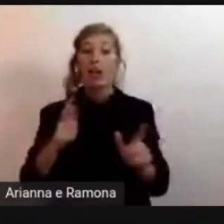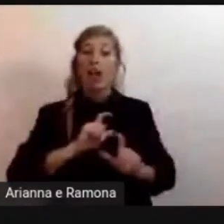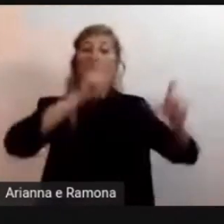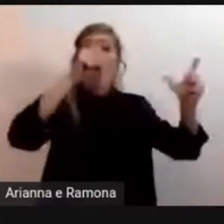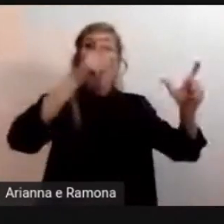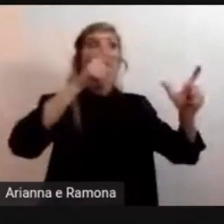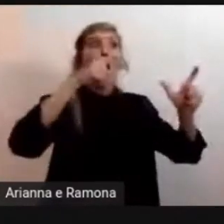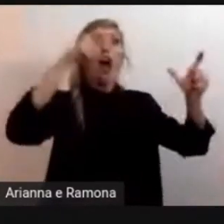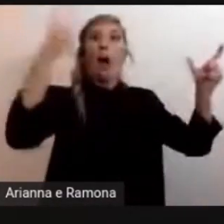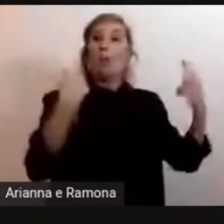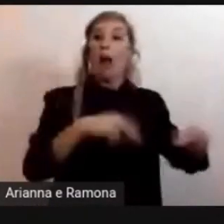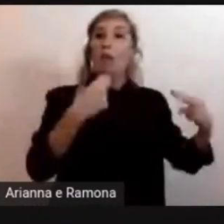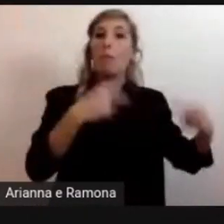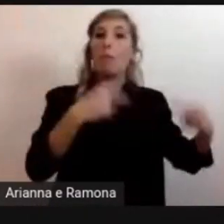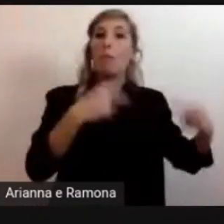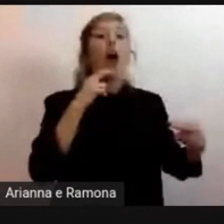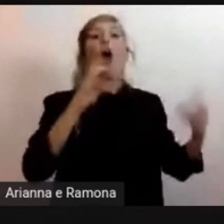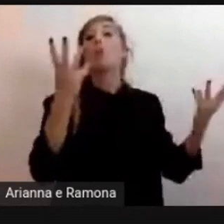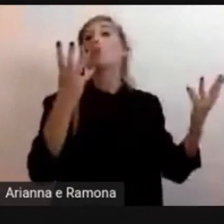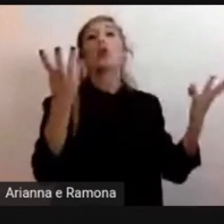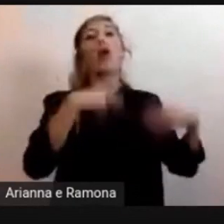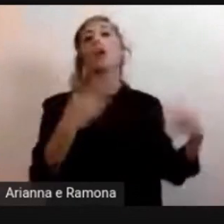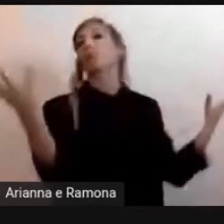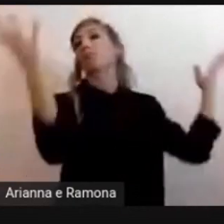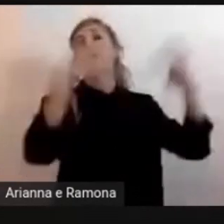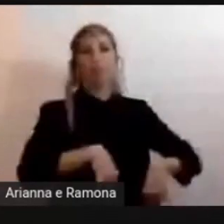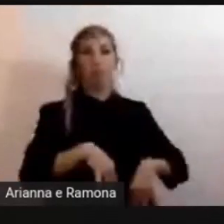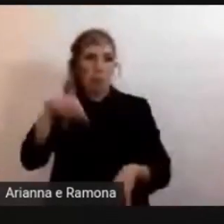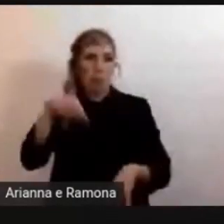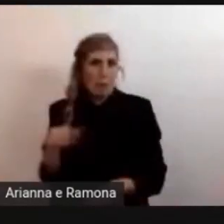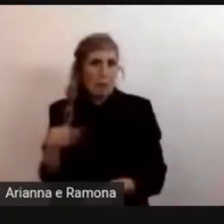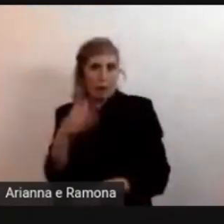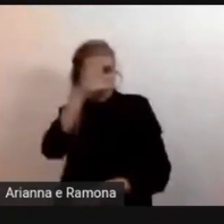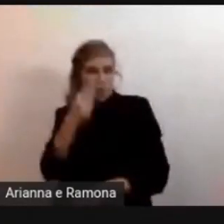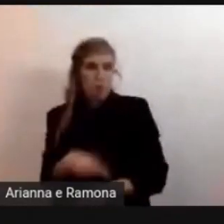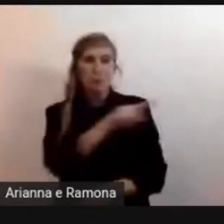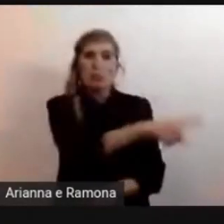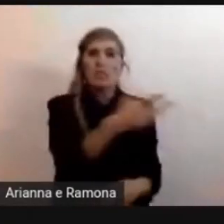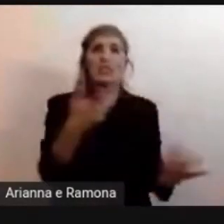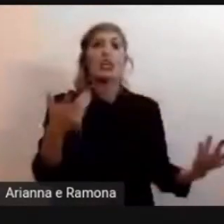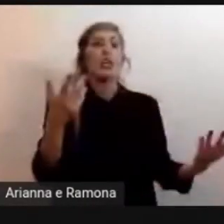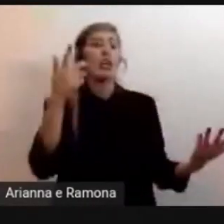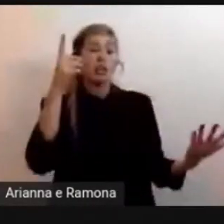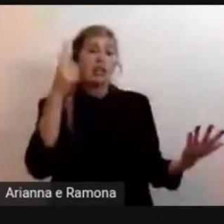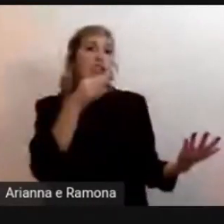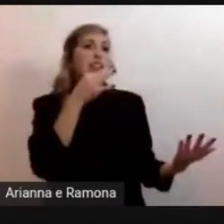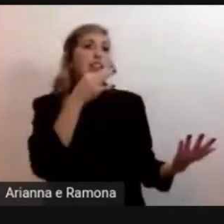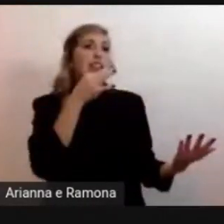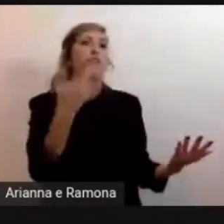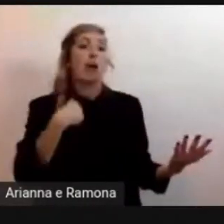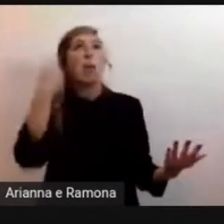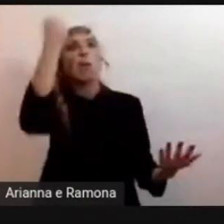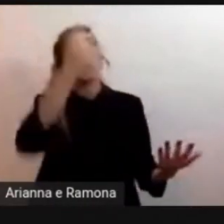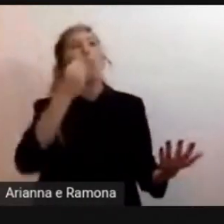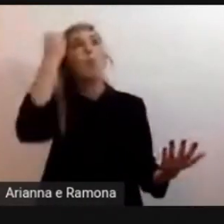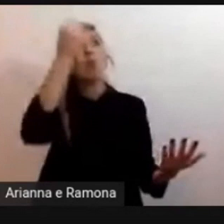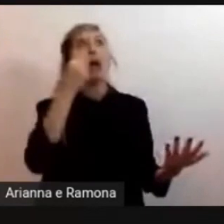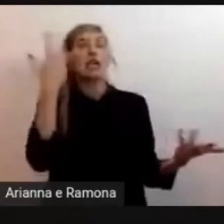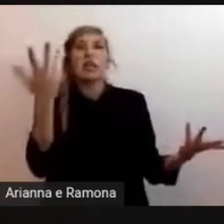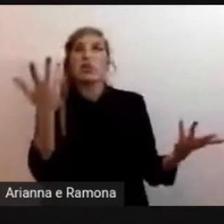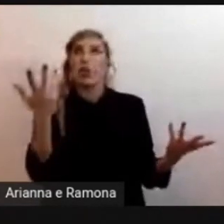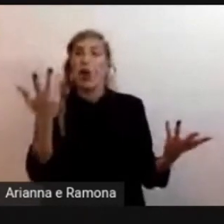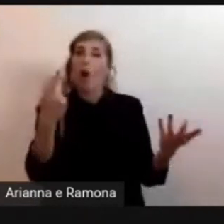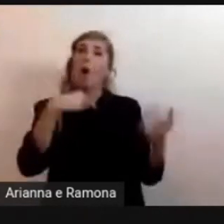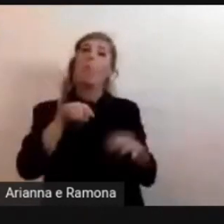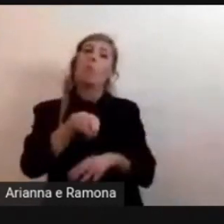sulle spese questo lo capisce anche un bambino lo sanno anche i valori siccome invece una cosa da rambo qui